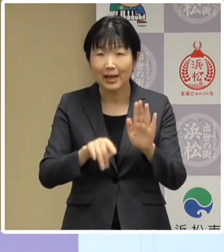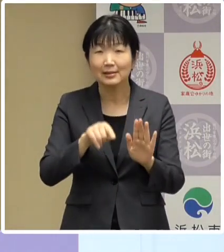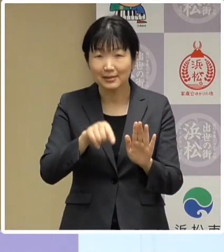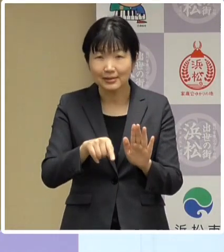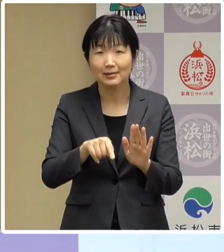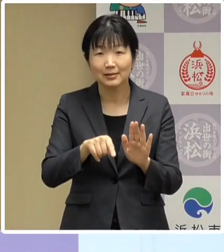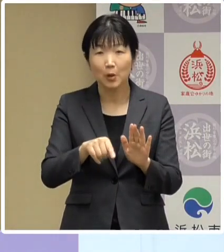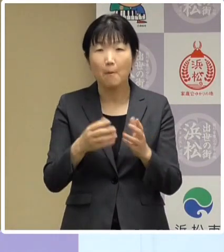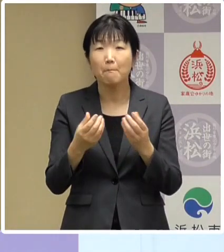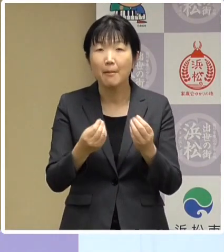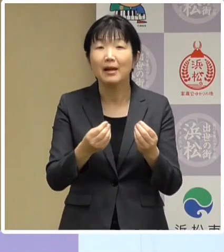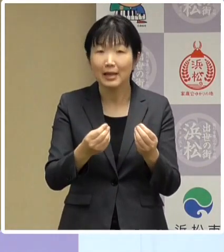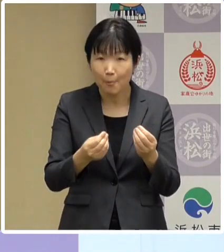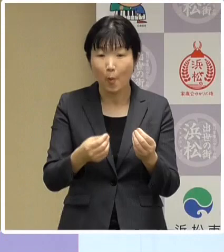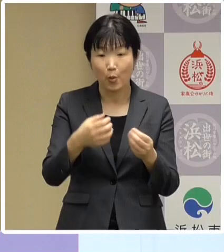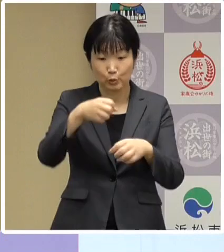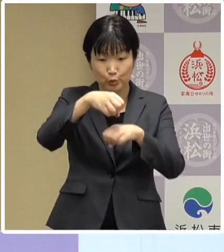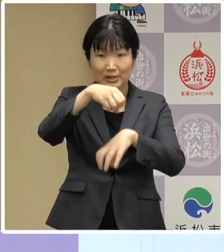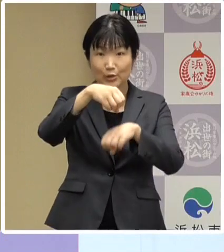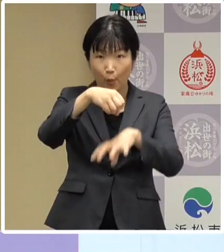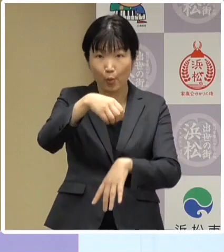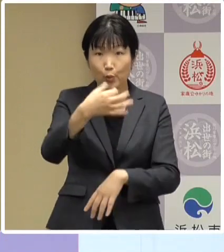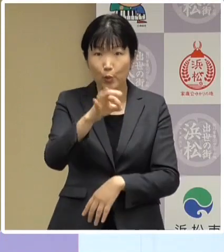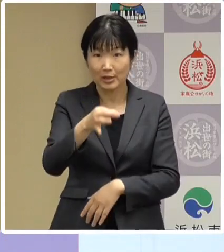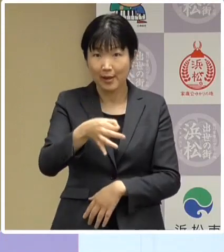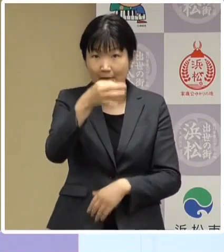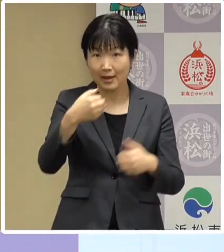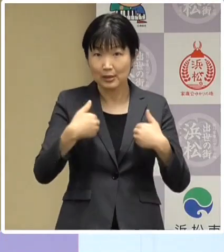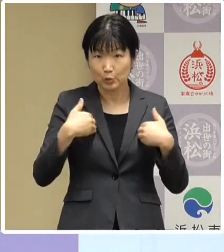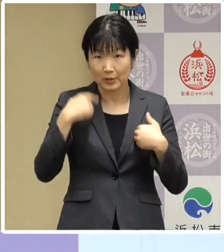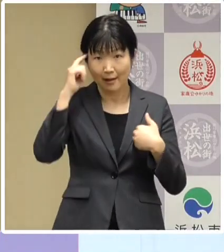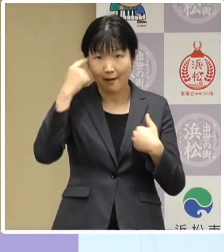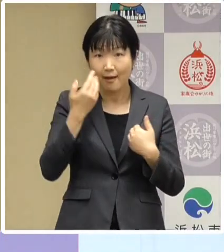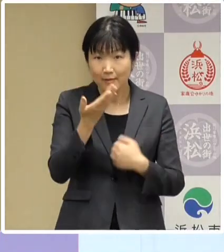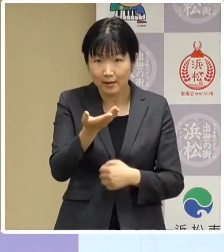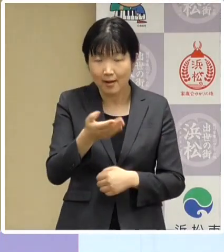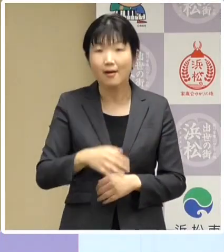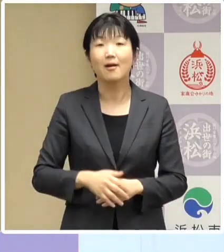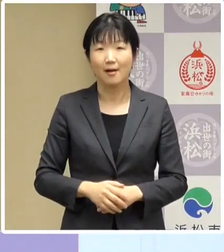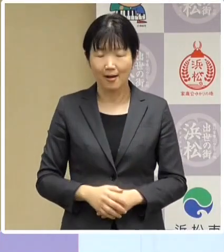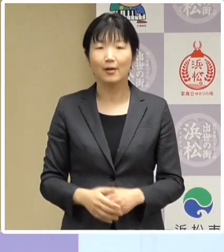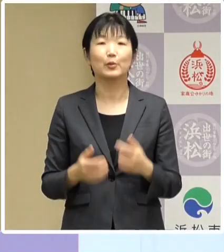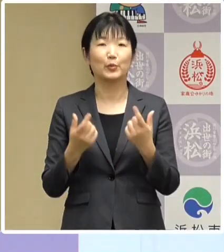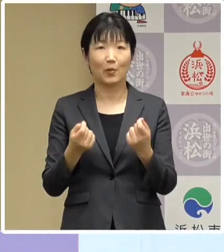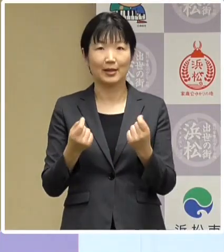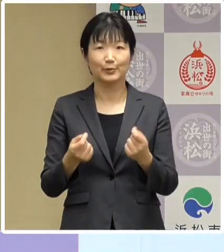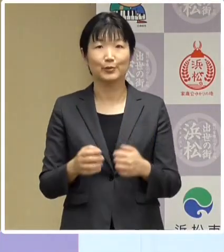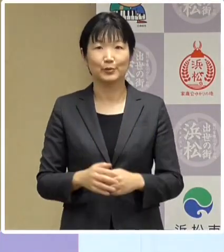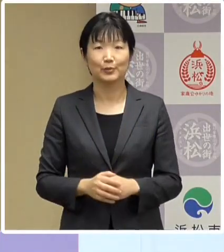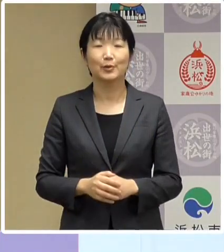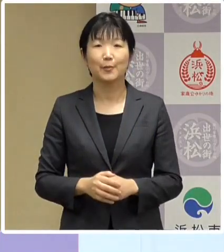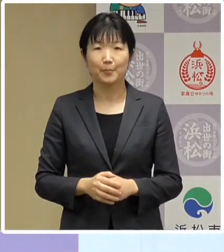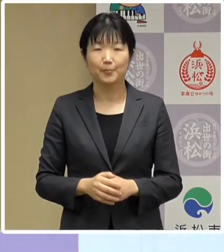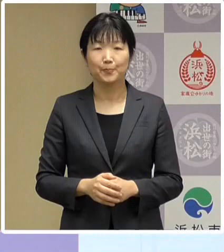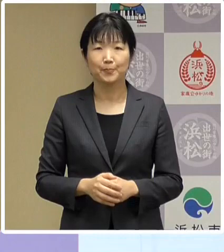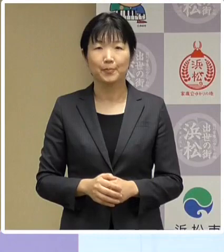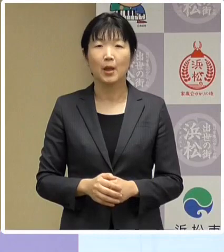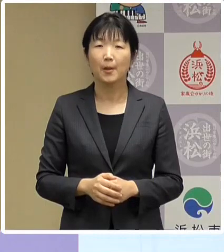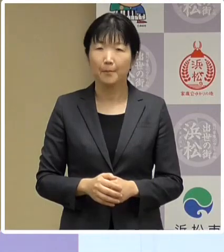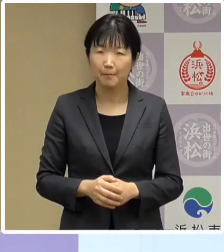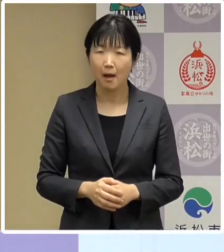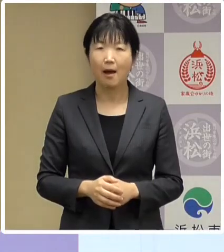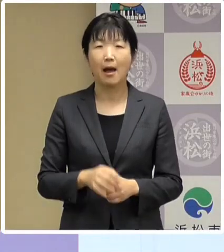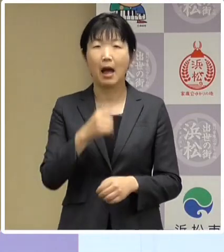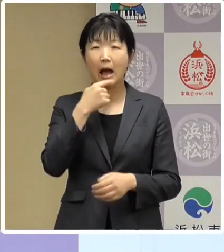をするということを検討していくっていう、はい、そういう考え、 はい、あの、まあ、予想以上 あのもうちょっとゆっく